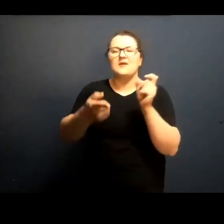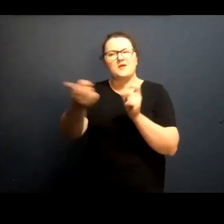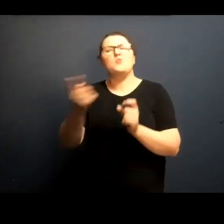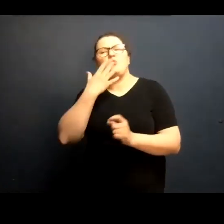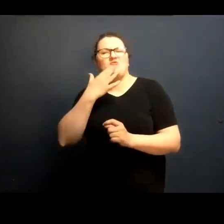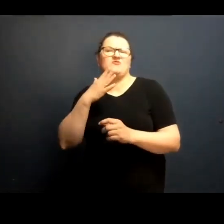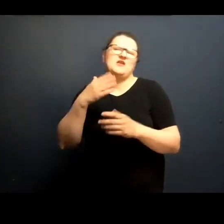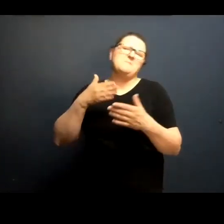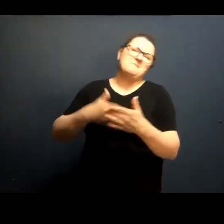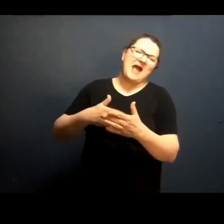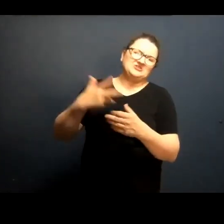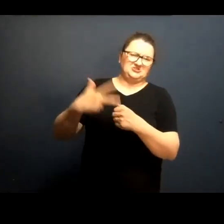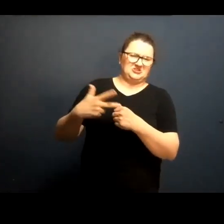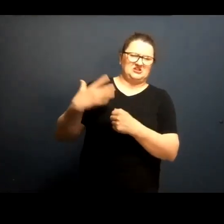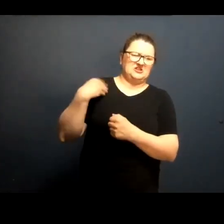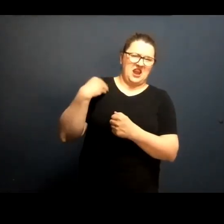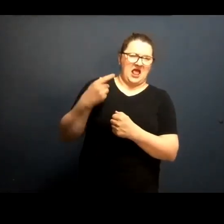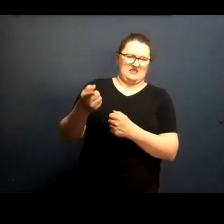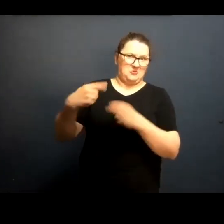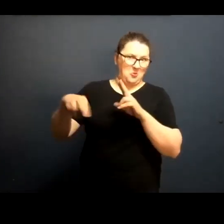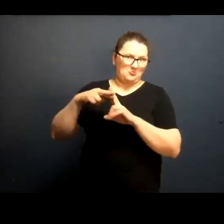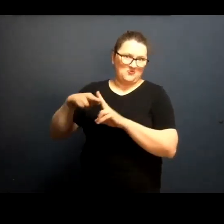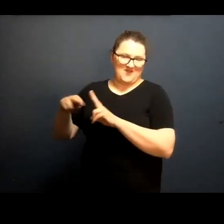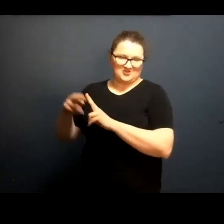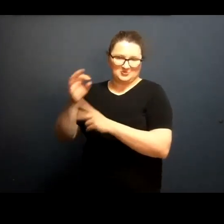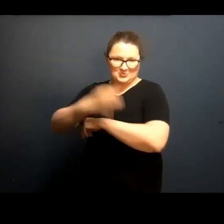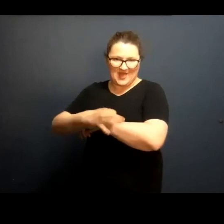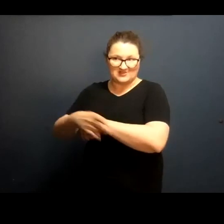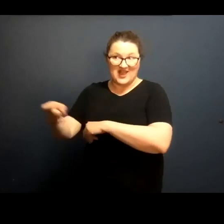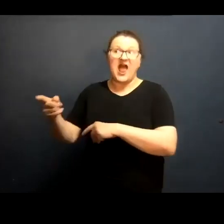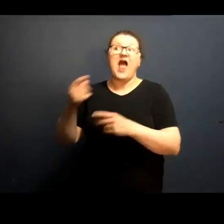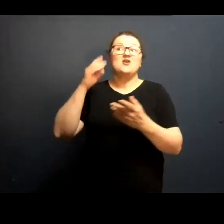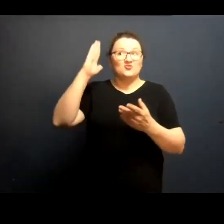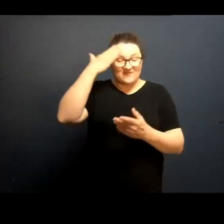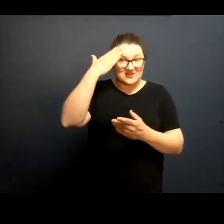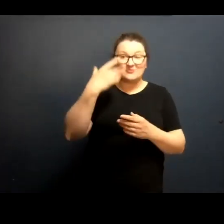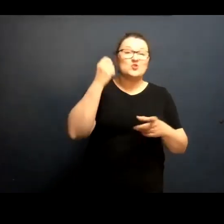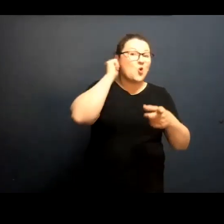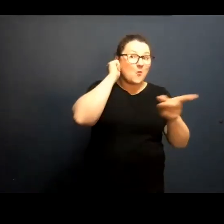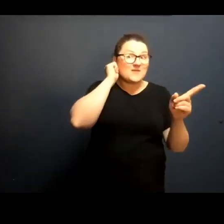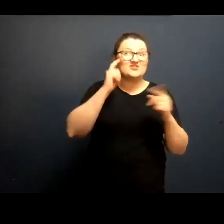do 30, do 30 maks. Kiedy dowiedzieli się, że to są kobiety 70+,